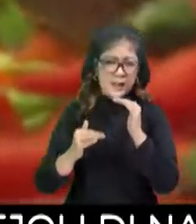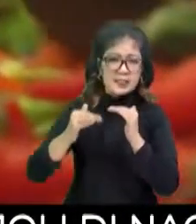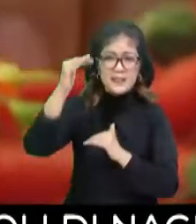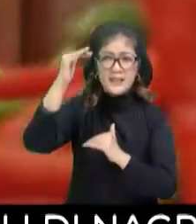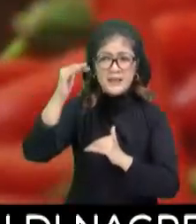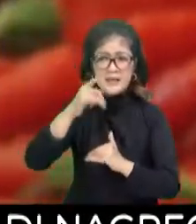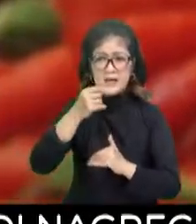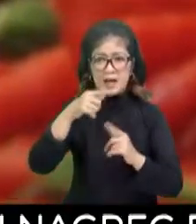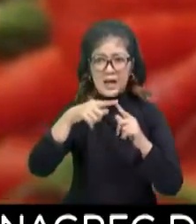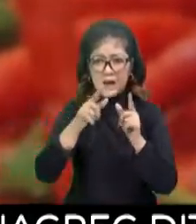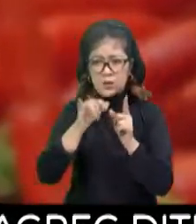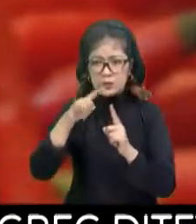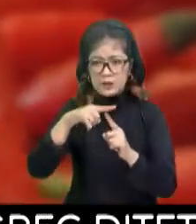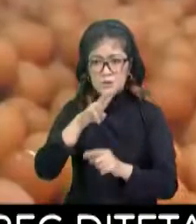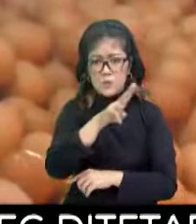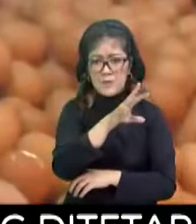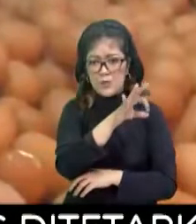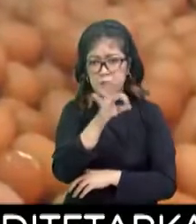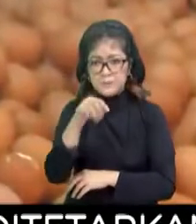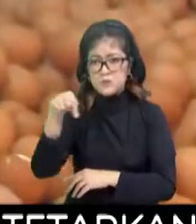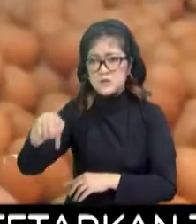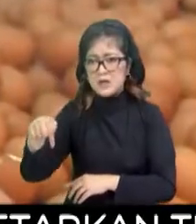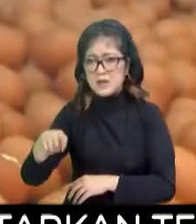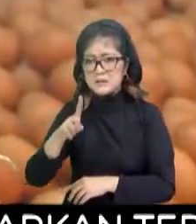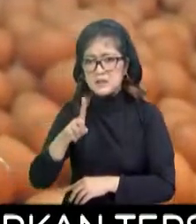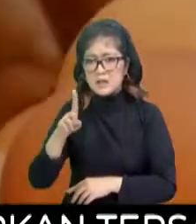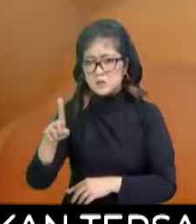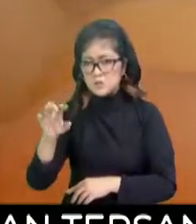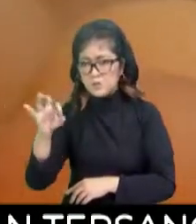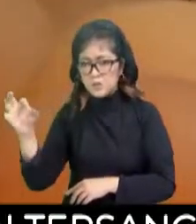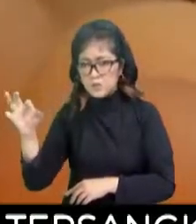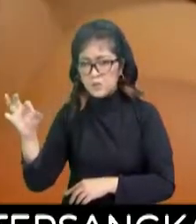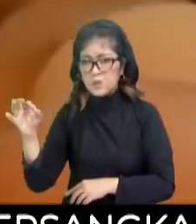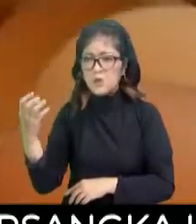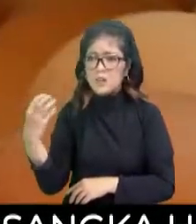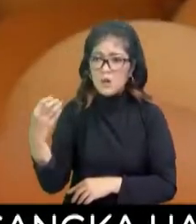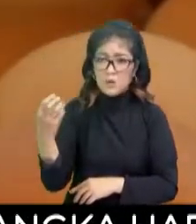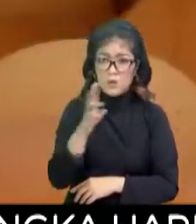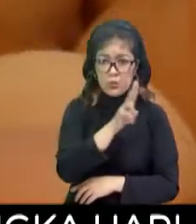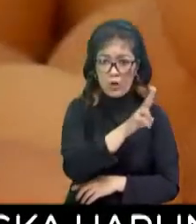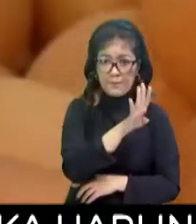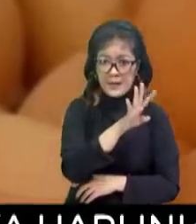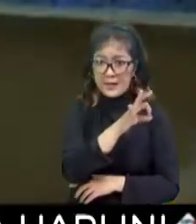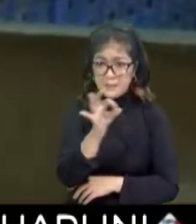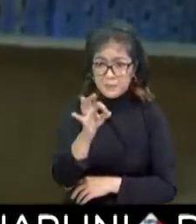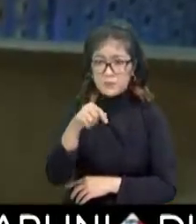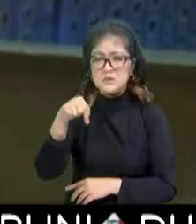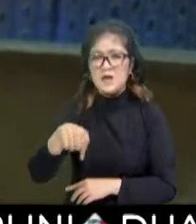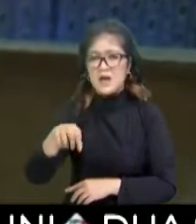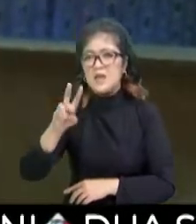Rp100000 per kg harga telur yang semula rp24.000 kini naik menjadi rp32.000